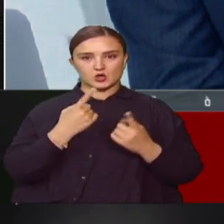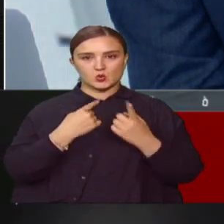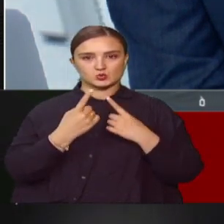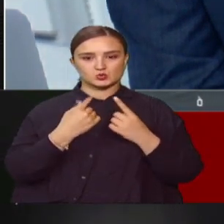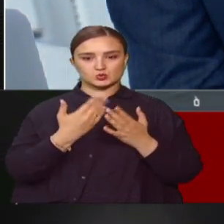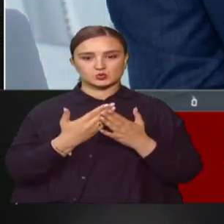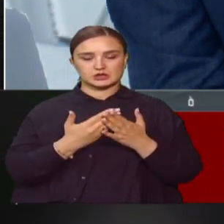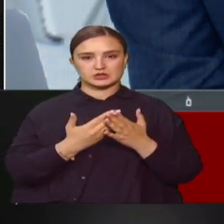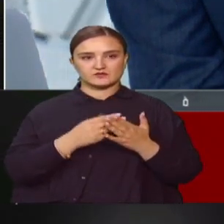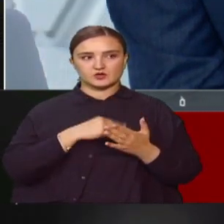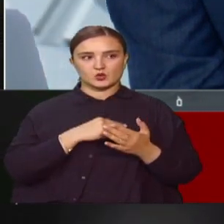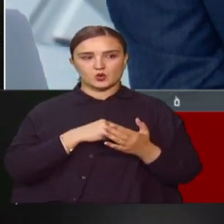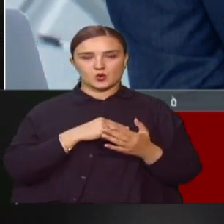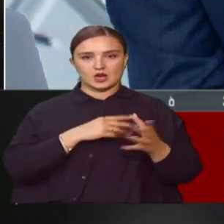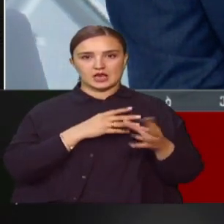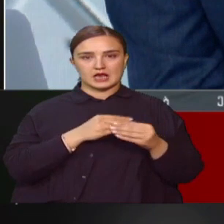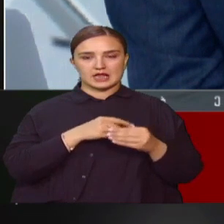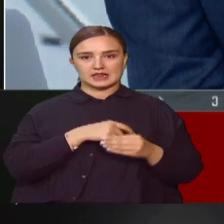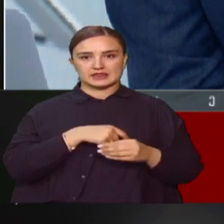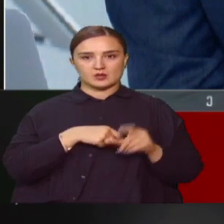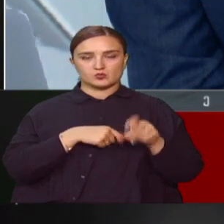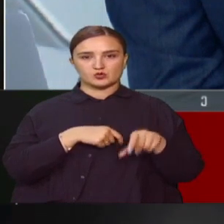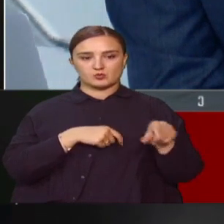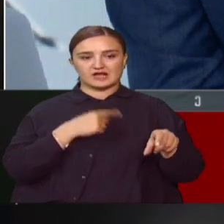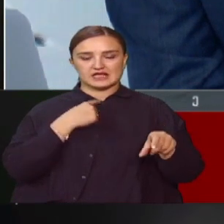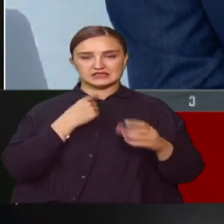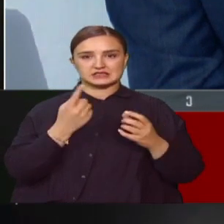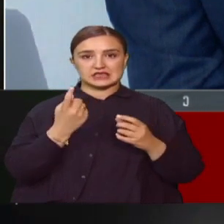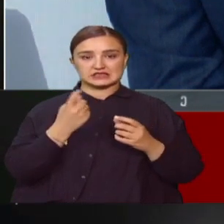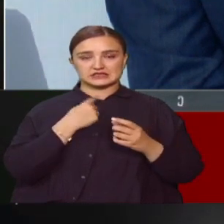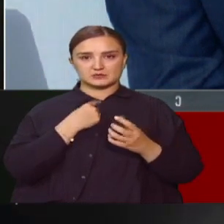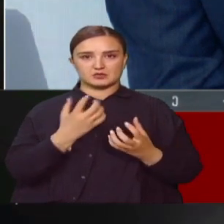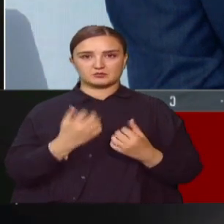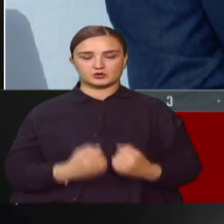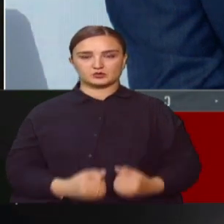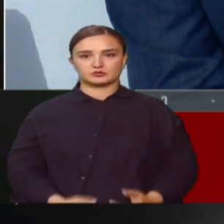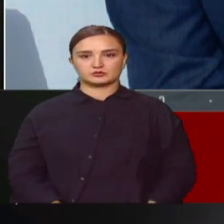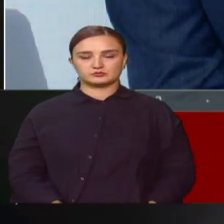konsultatsieebs kolega deputatebtan imistvis rom es asi khma mogrodes parlamentshi.